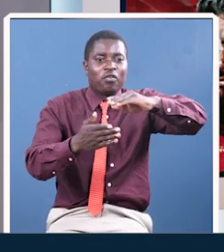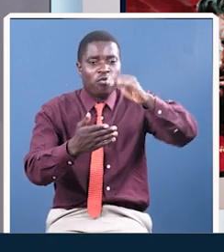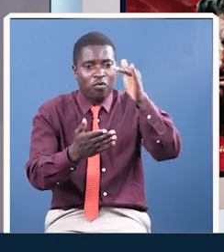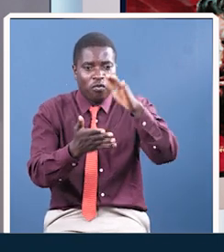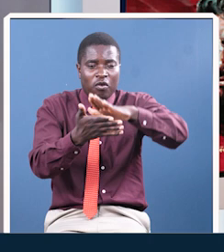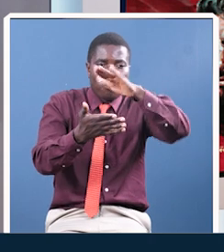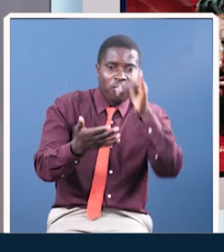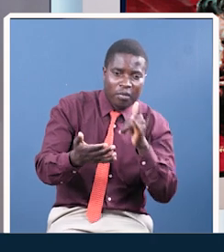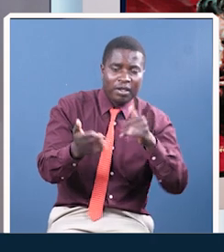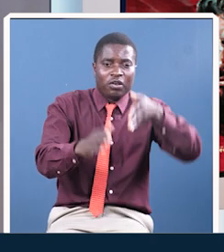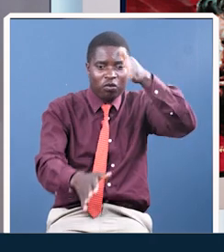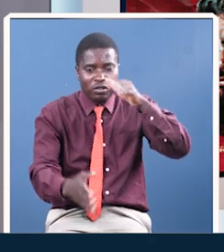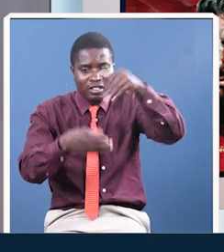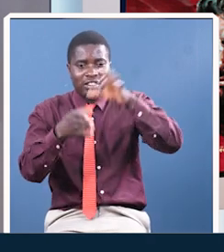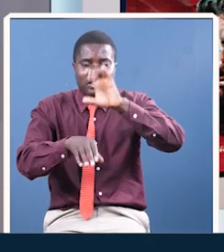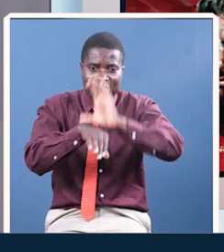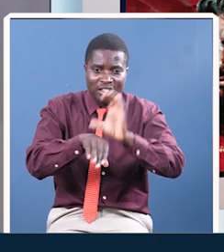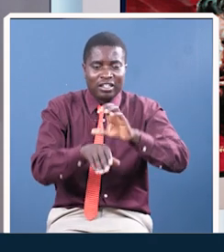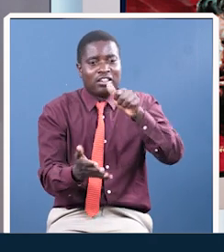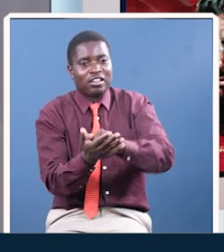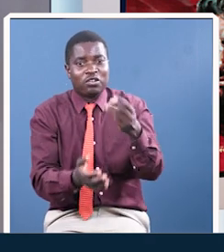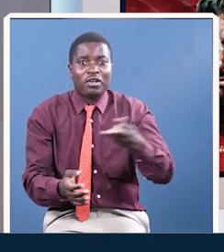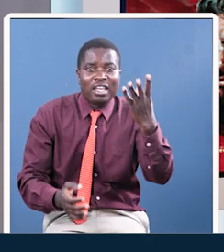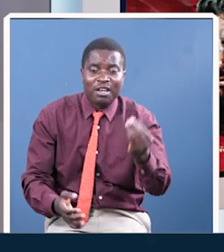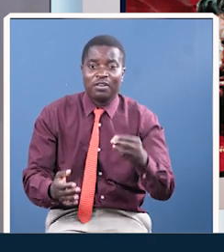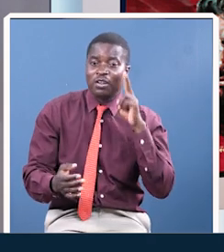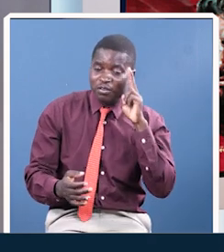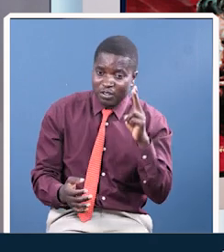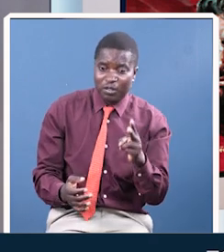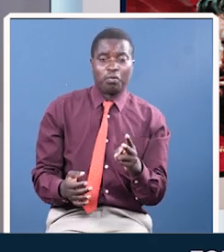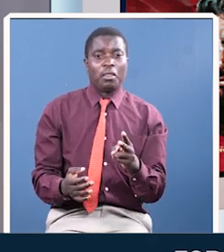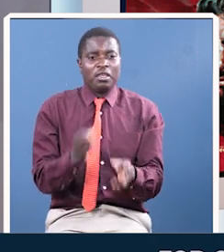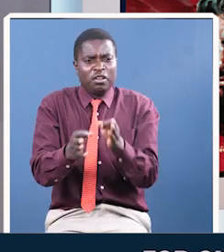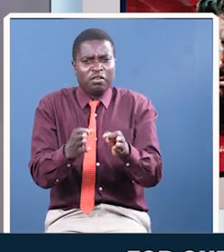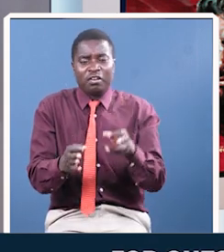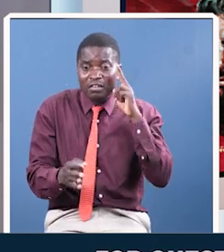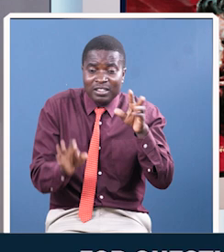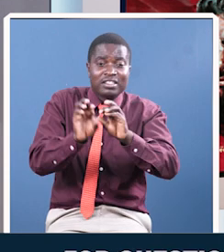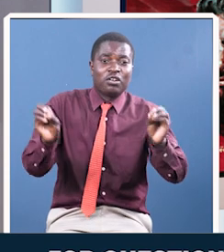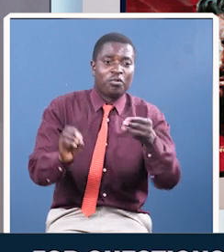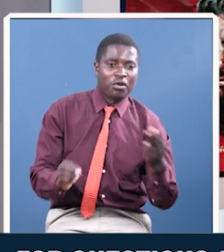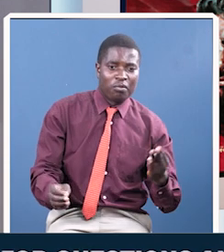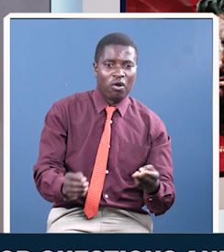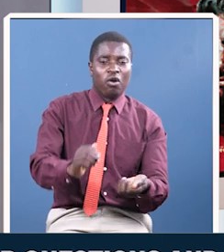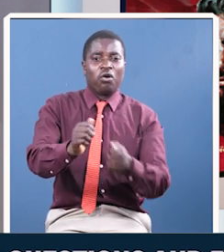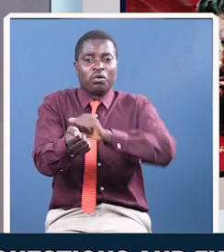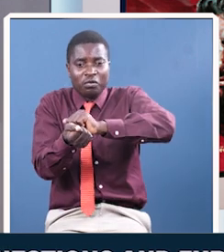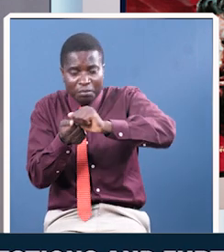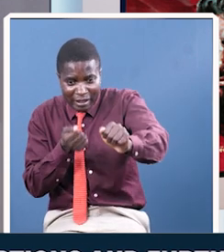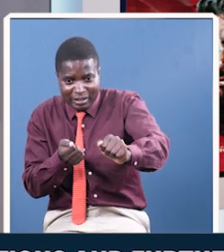igone kuwana direction, because where there is no vision people will perish. Bhuku ra Proverbs rinotaura mashoko